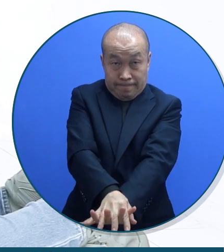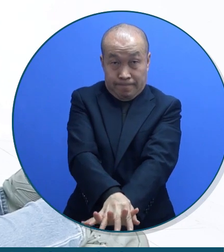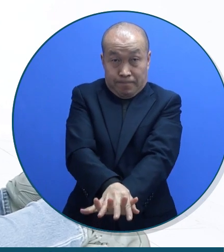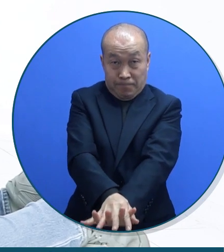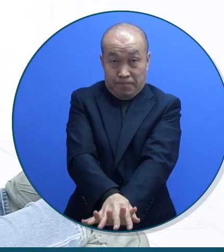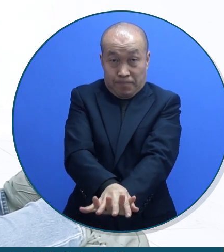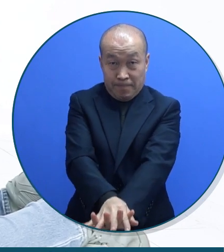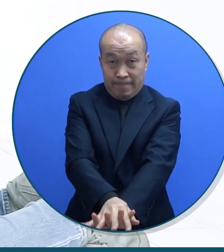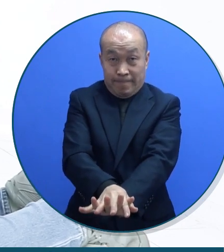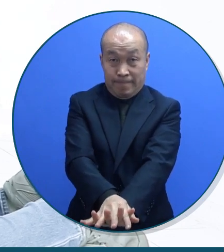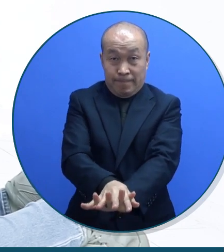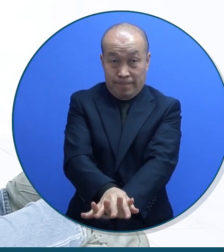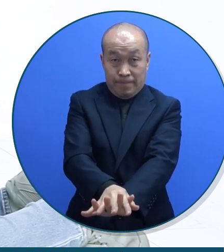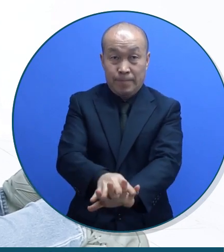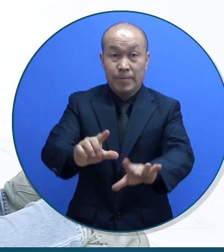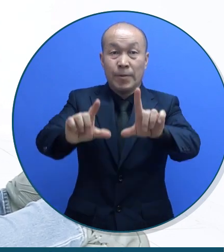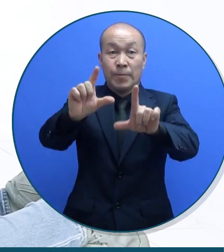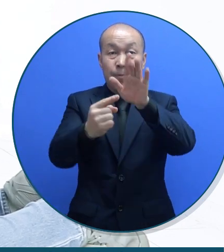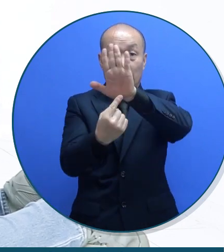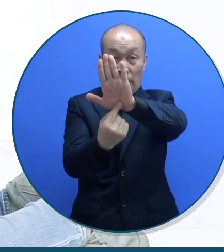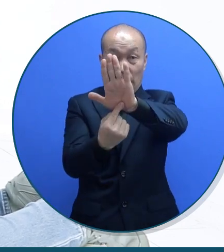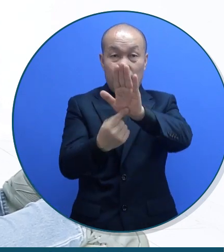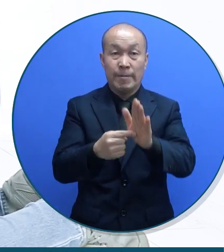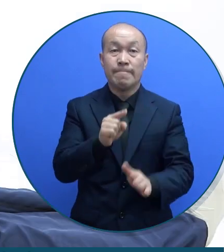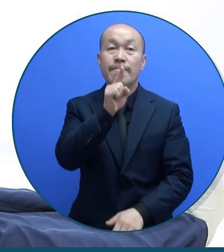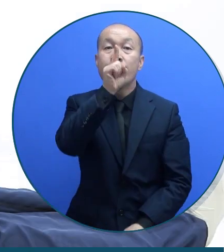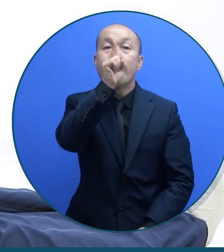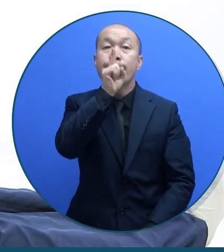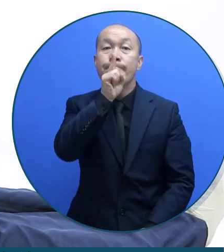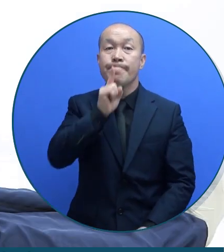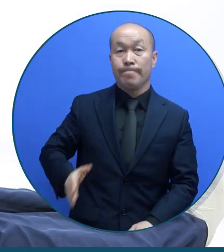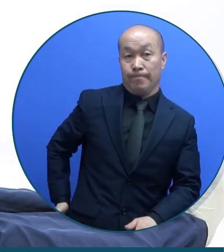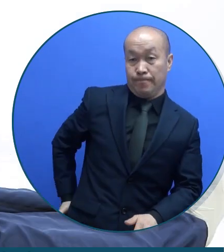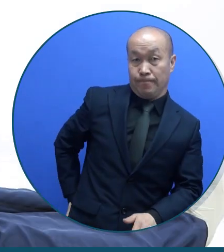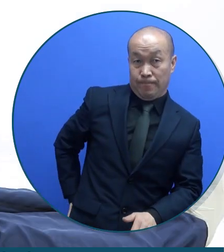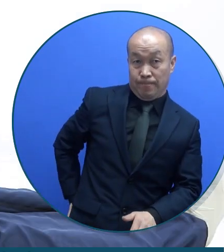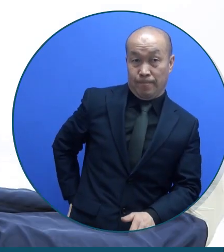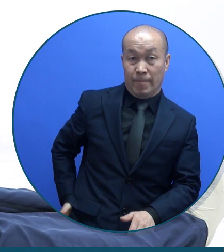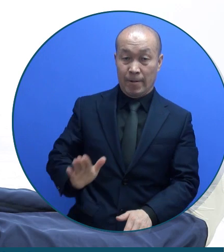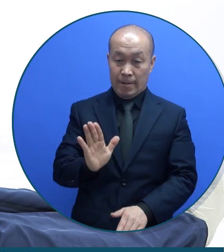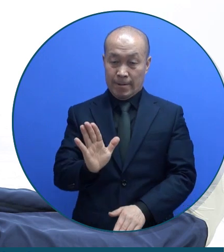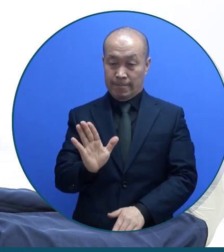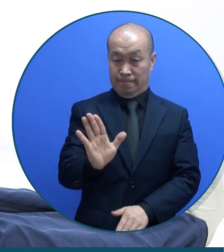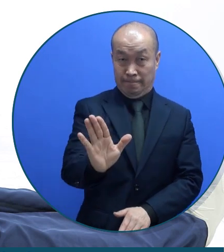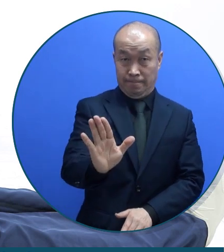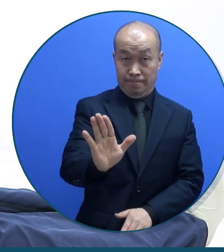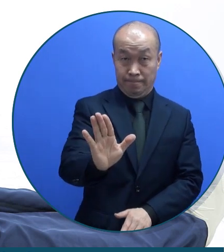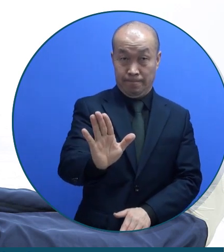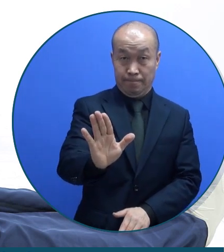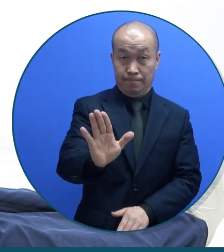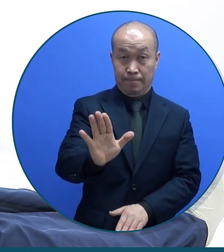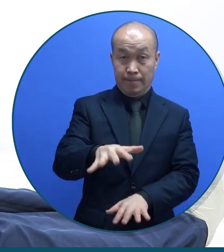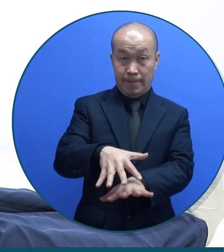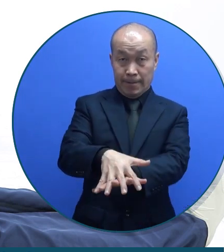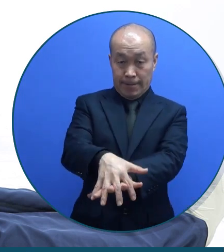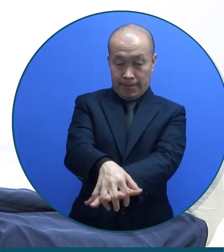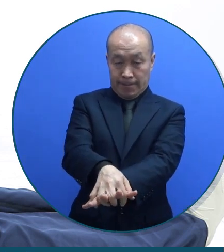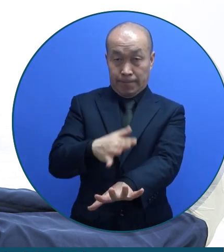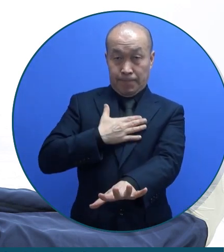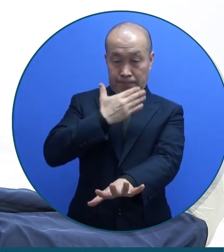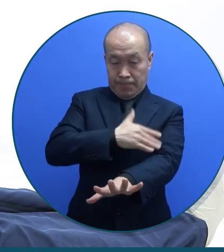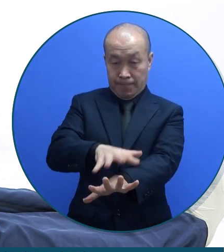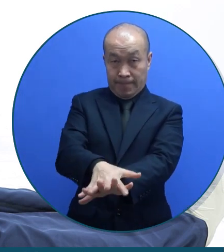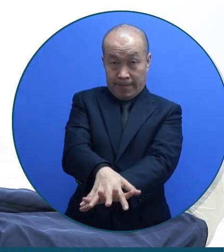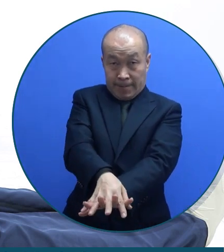하면 금방 지치고 좋은 자세를 유지할 수 없습니다. 엉덩이를 들고 환자의 가슴 위로 내가 완전히